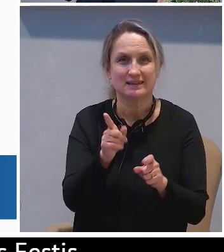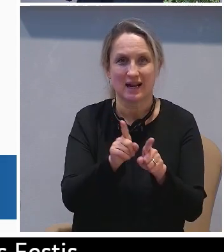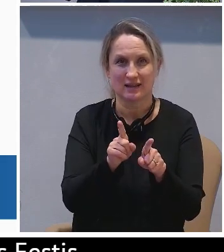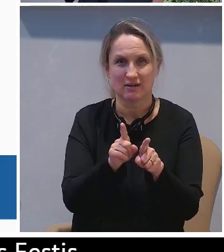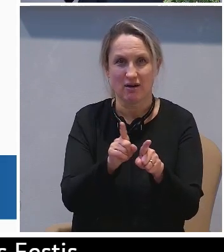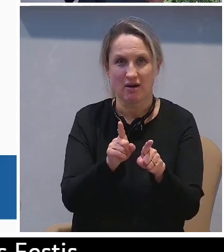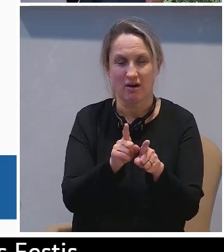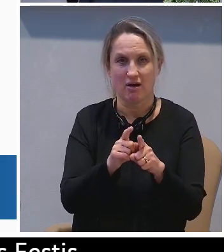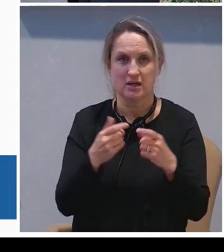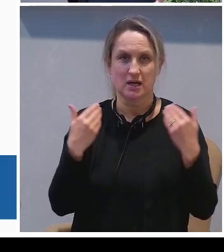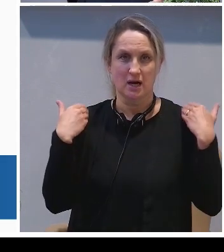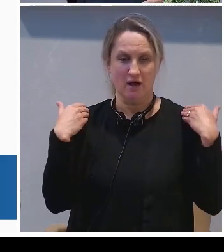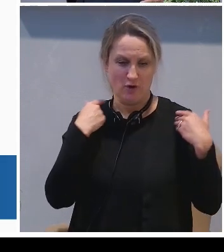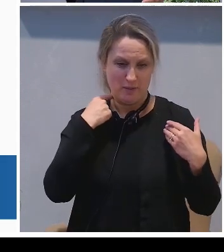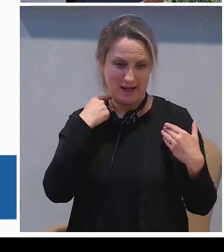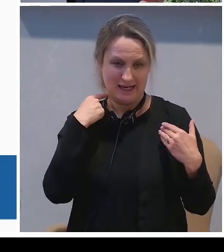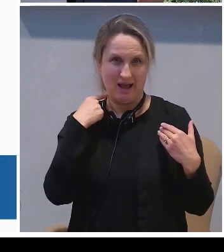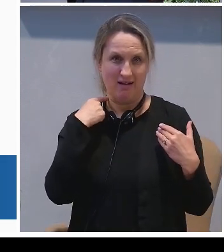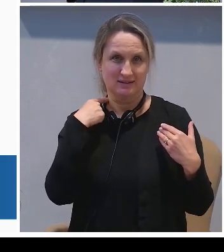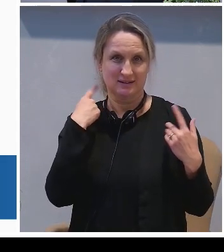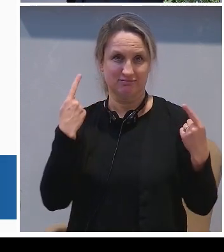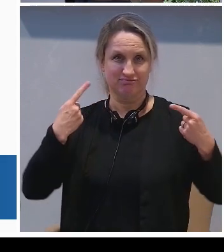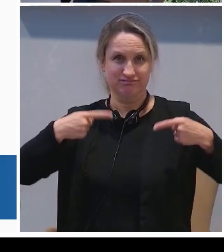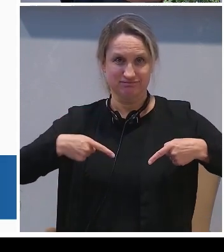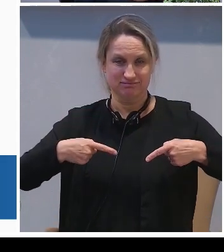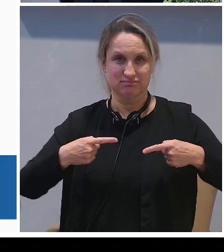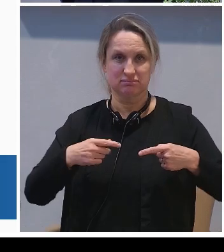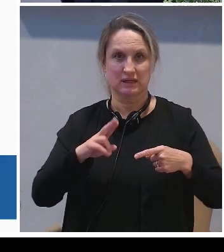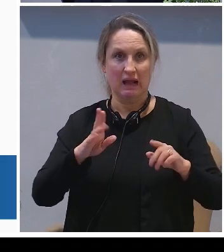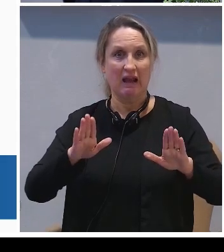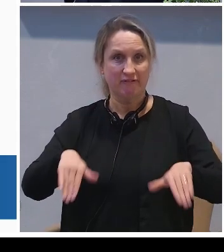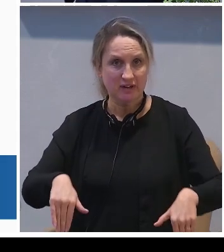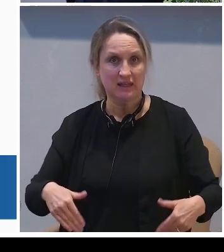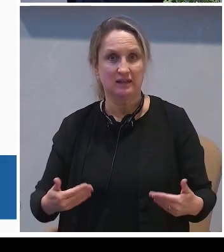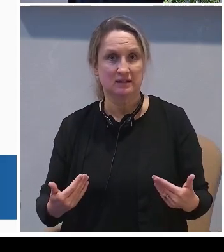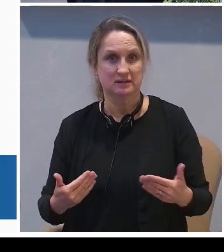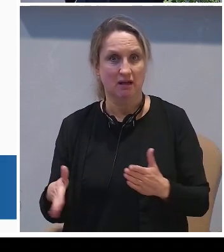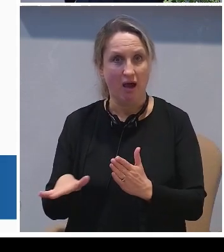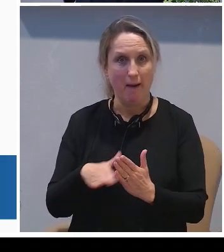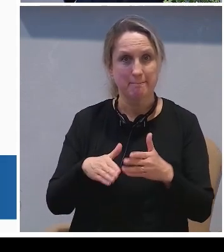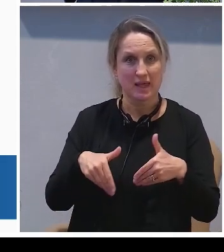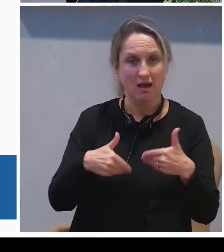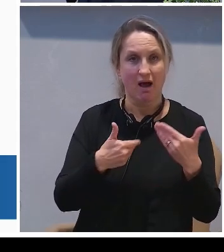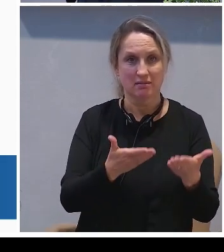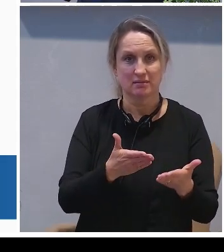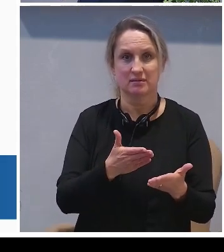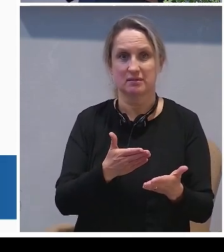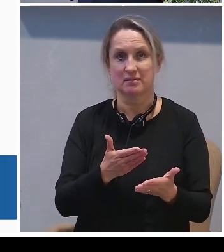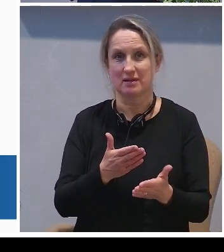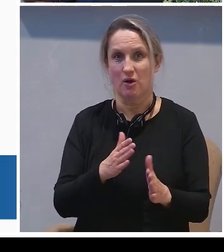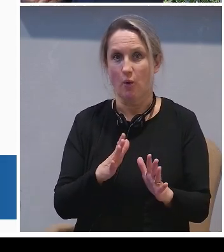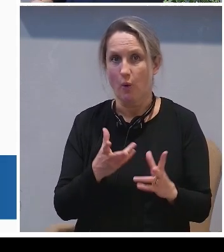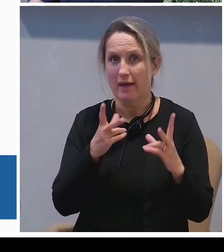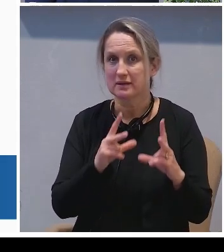jäseme However, kõlavöötme they lihasdüstroofiatega were, patsientidele, kellele however, võiks the tegelikult patient we abi anda, attempted to send was kui turned meil